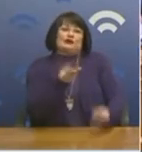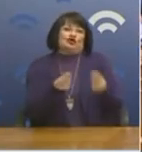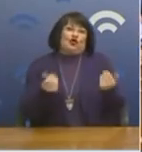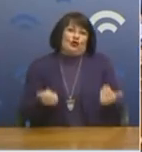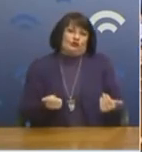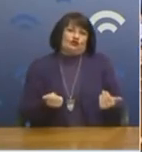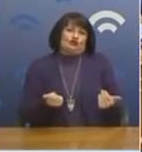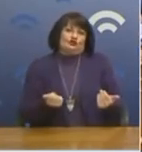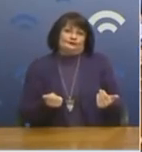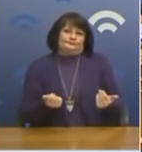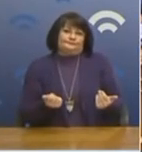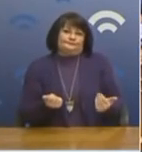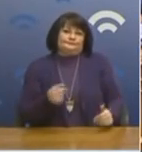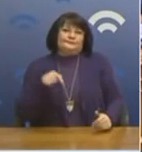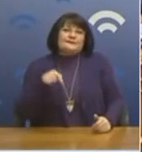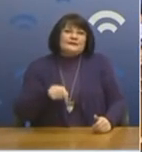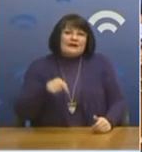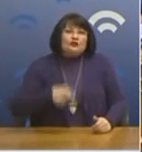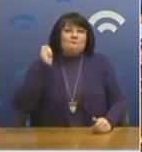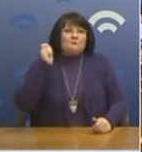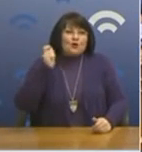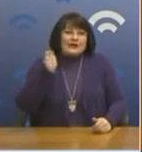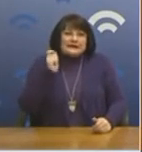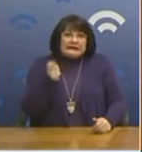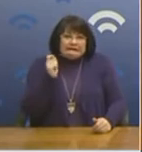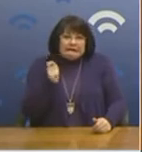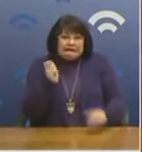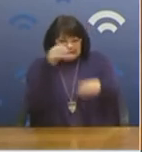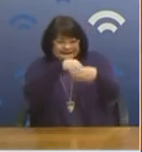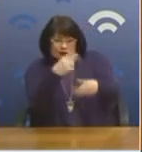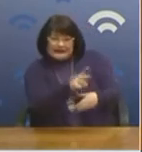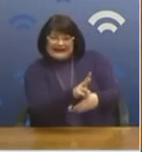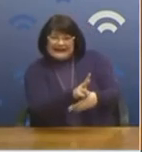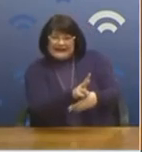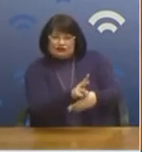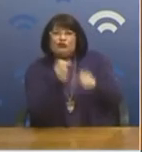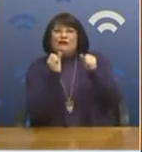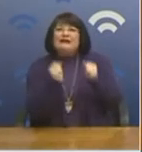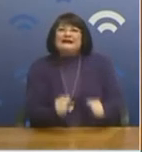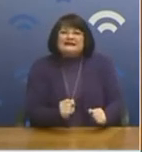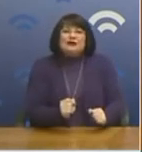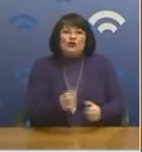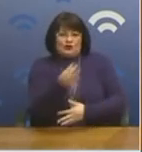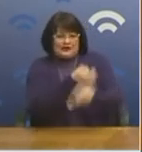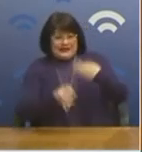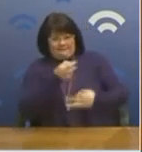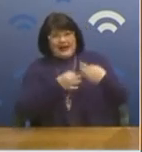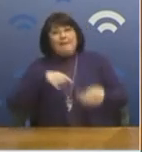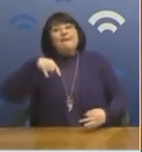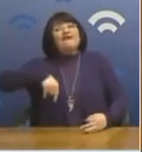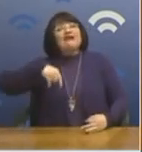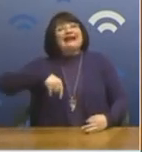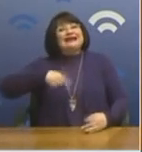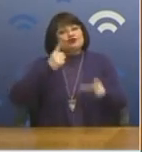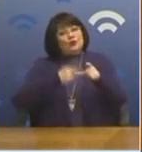είναι συστατικό στοιχείο της πολιτικής σας, γιατί ξέρετε ότι, όπως είπε και πάλι ο κύριος Παφίλης, αν είναι